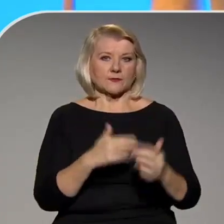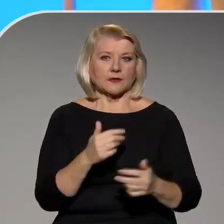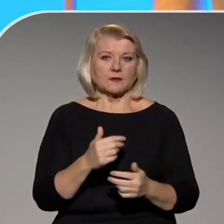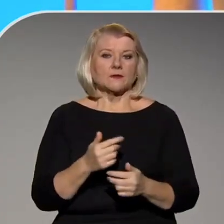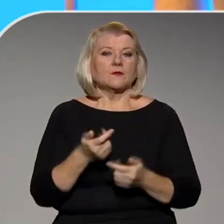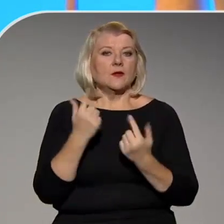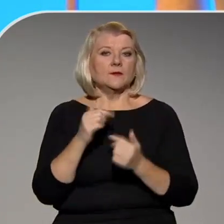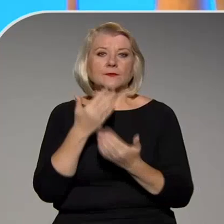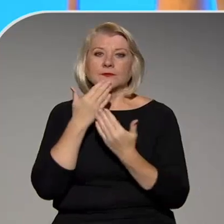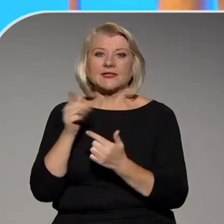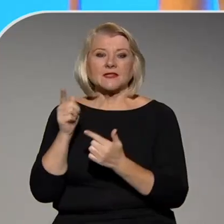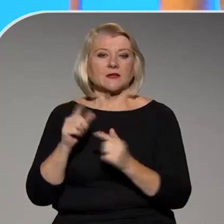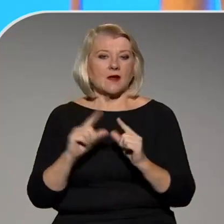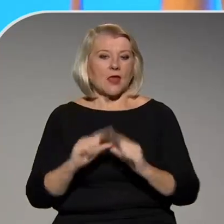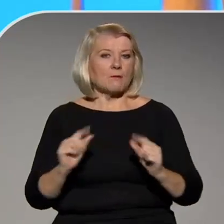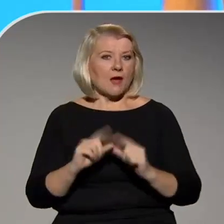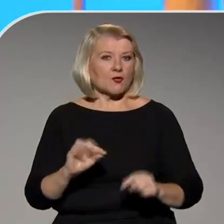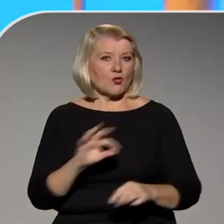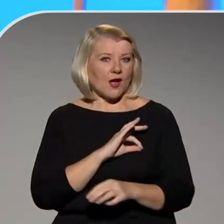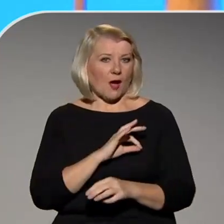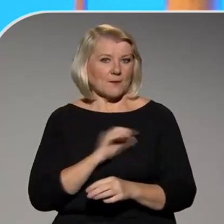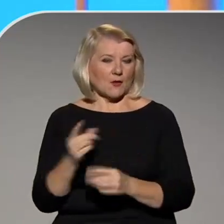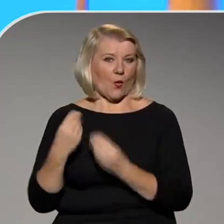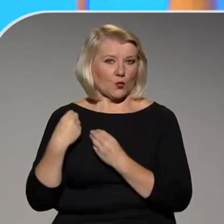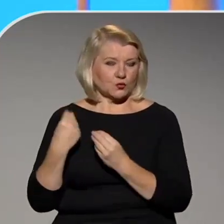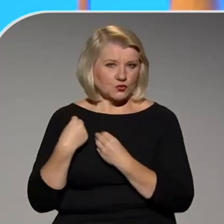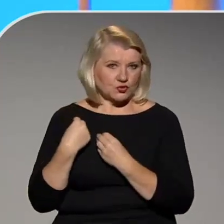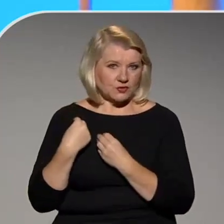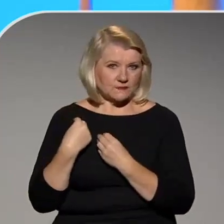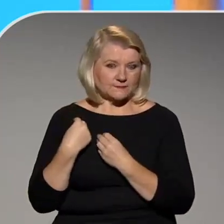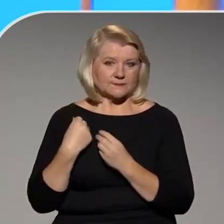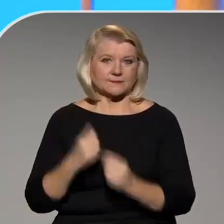libanonské kamarádce, že je to takový trošku